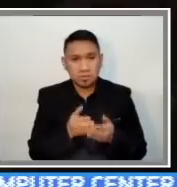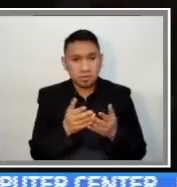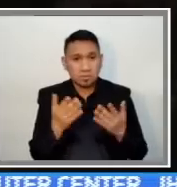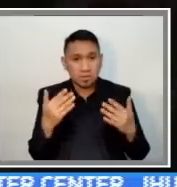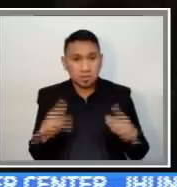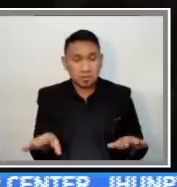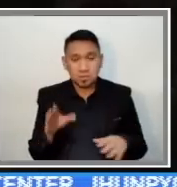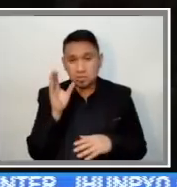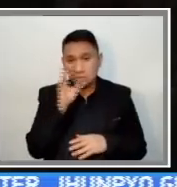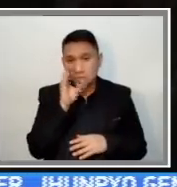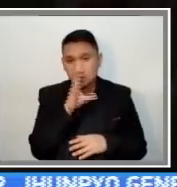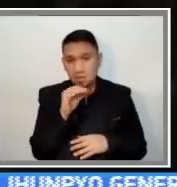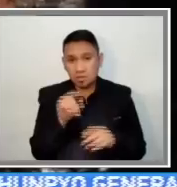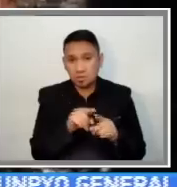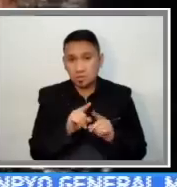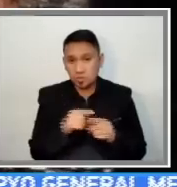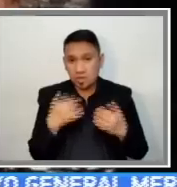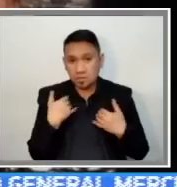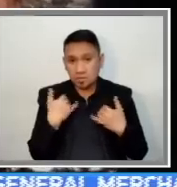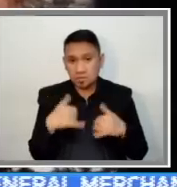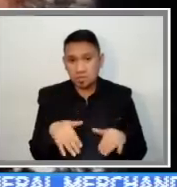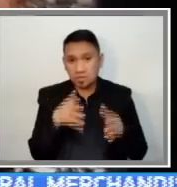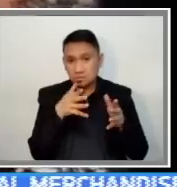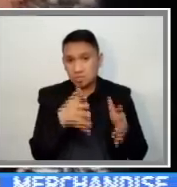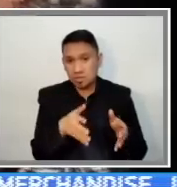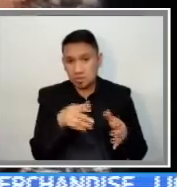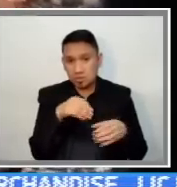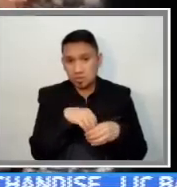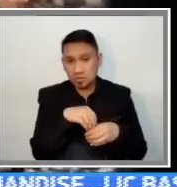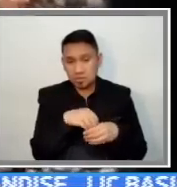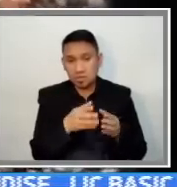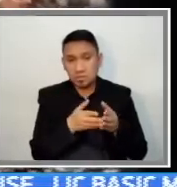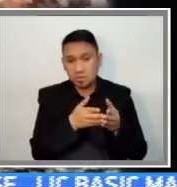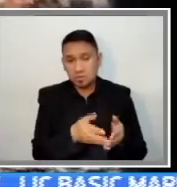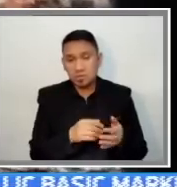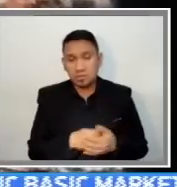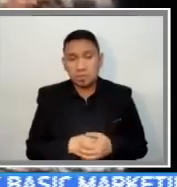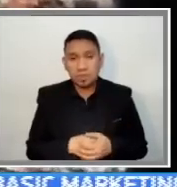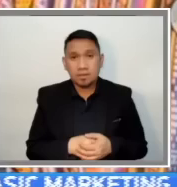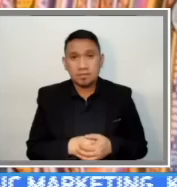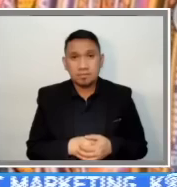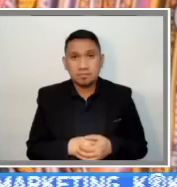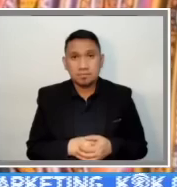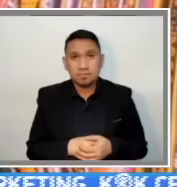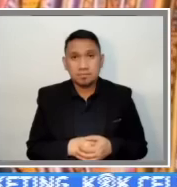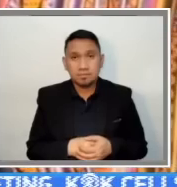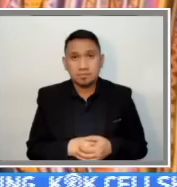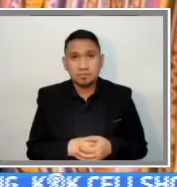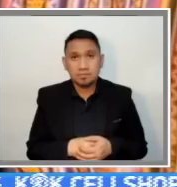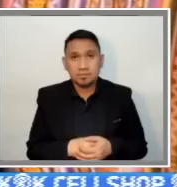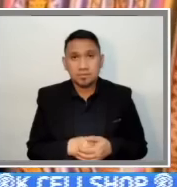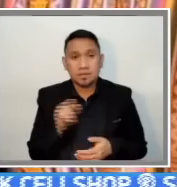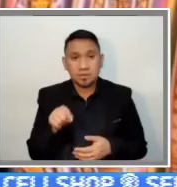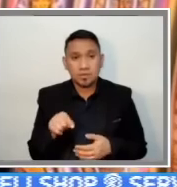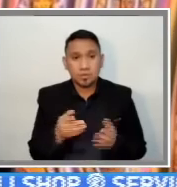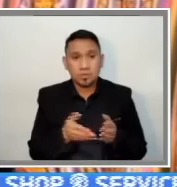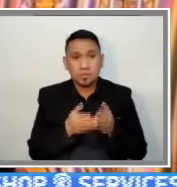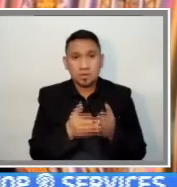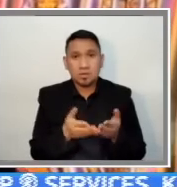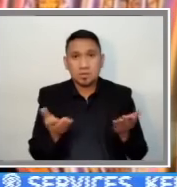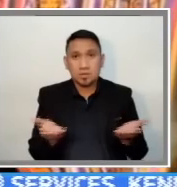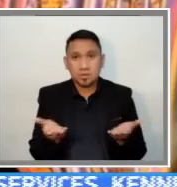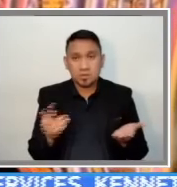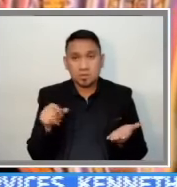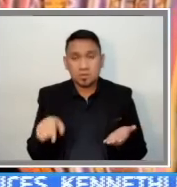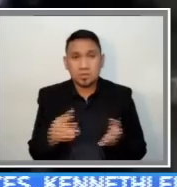pang naiwan doon sa loob? Sa barko po? Opo, oo. Po, ang barko dito na, practically dito ako sa gilid ng barko